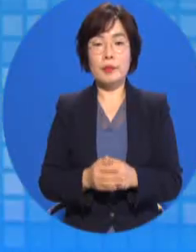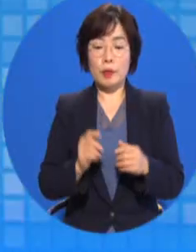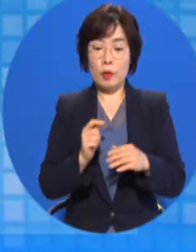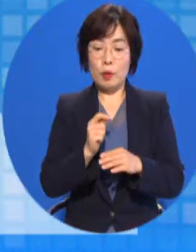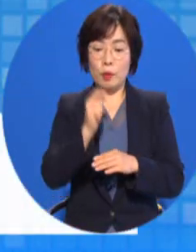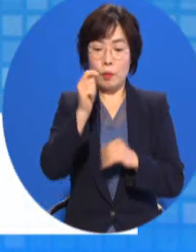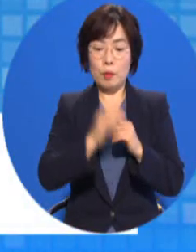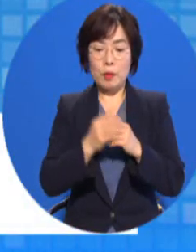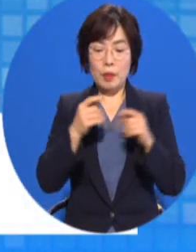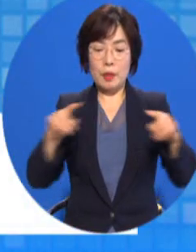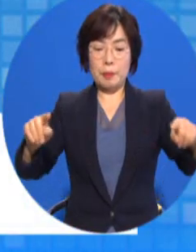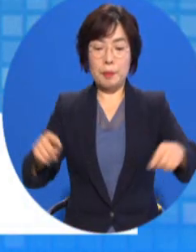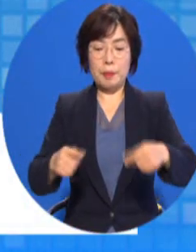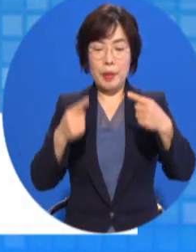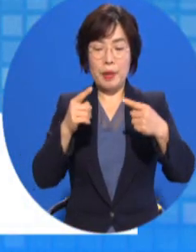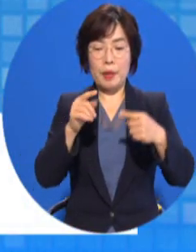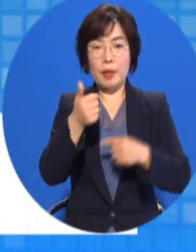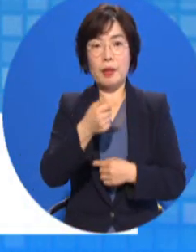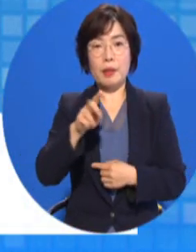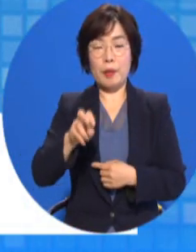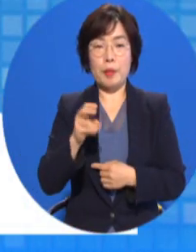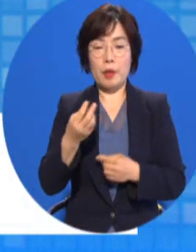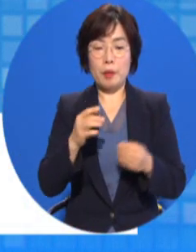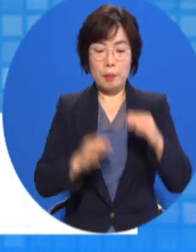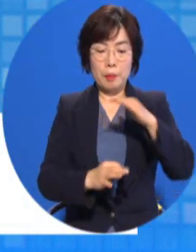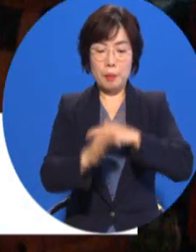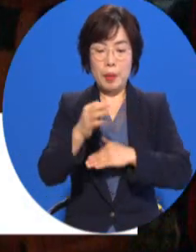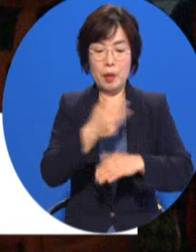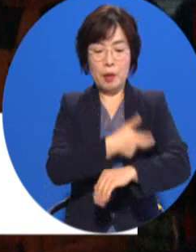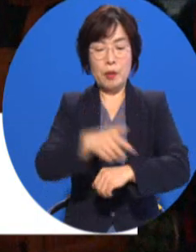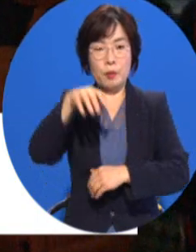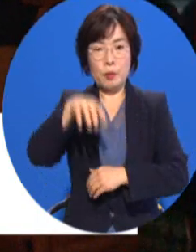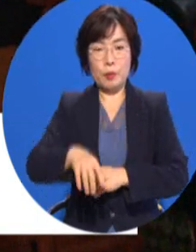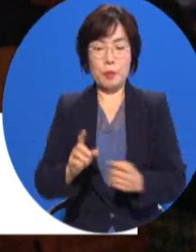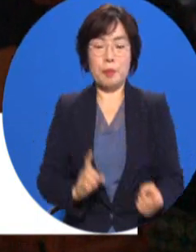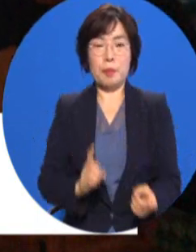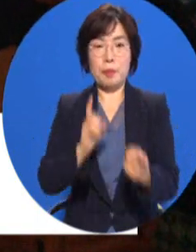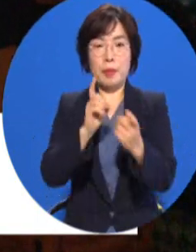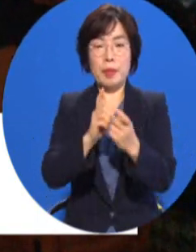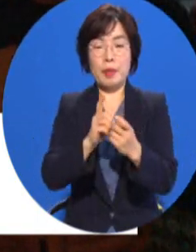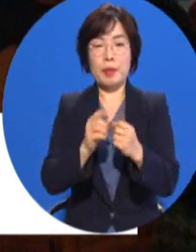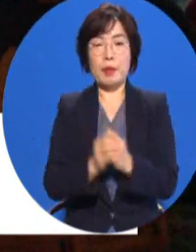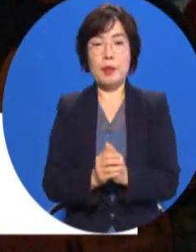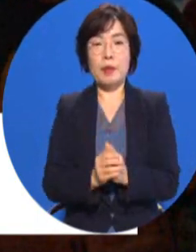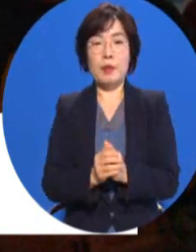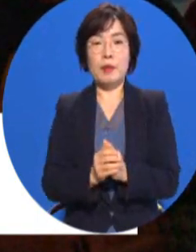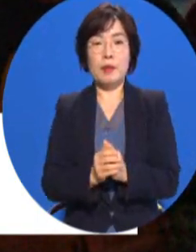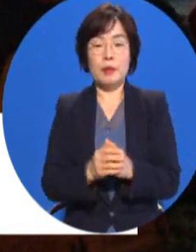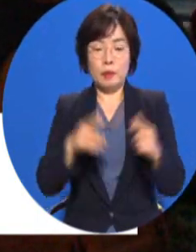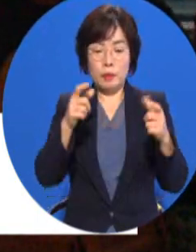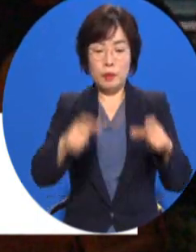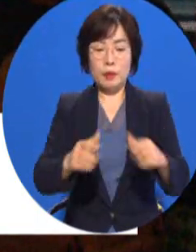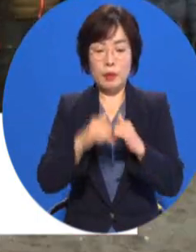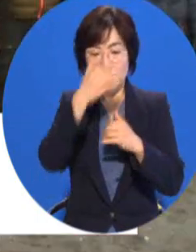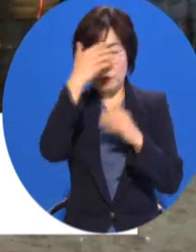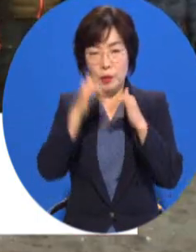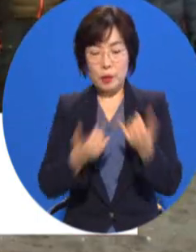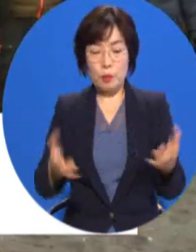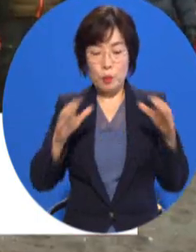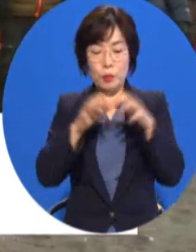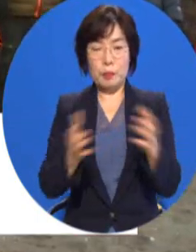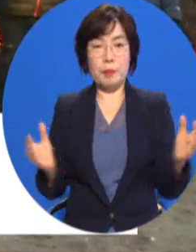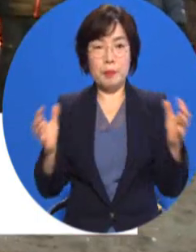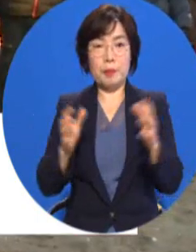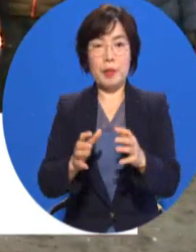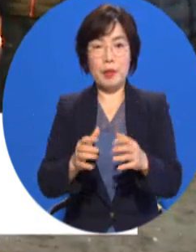거운군이 새해 첫날 영남면 남열 해돋이해수욕장에서 해맞이 행사를 가집니다. 이번 행사에는 군민과 관광객 모두가 함께할 수